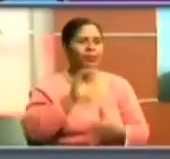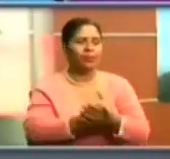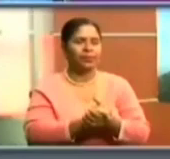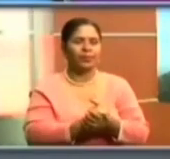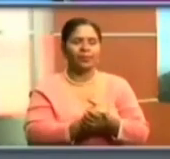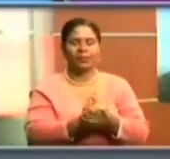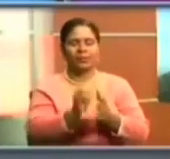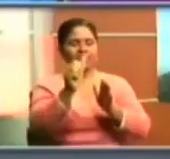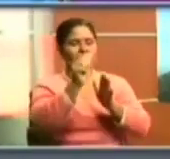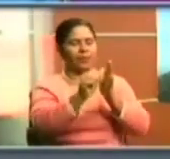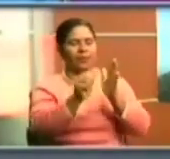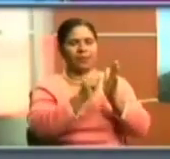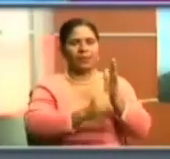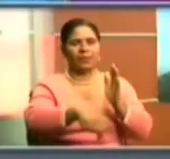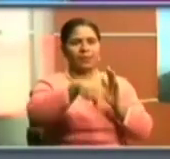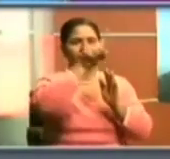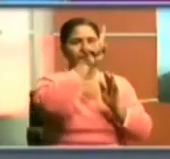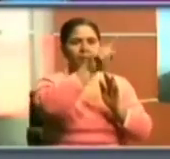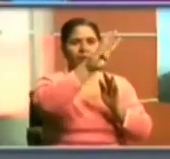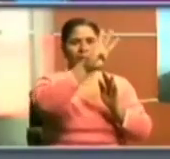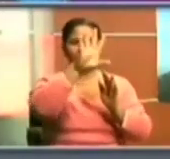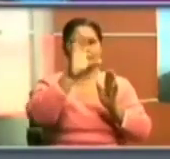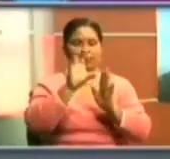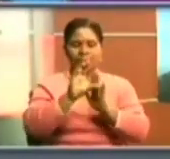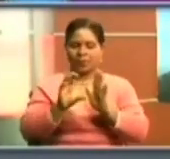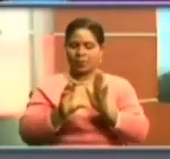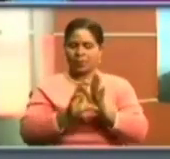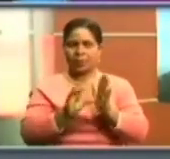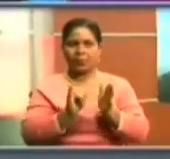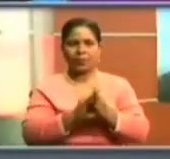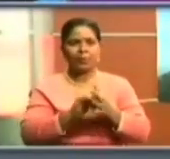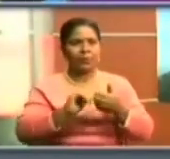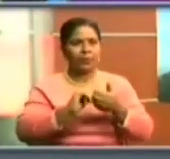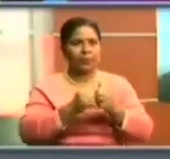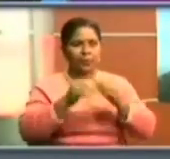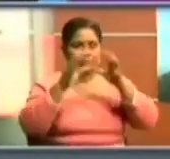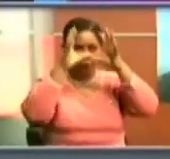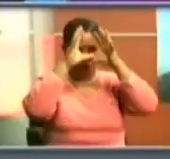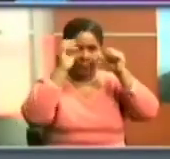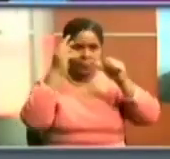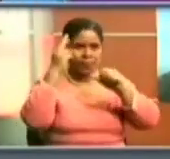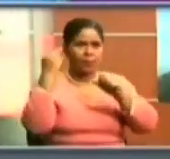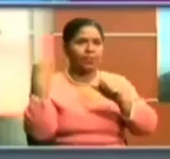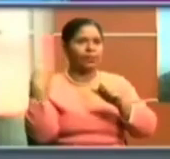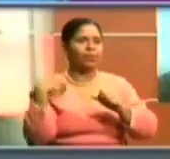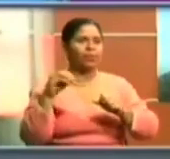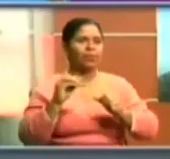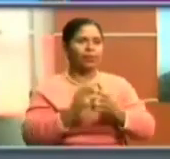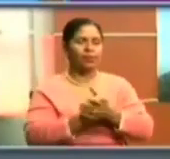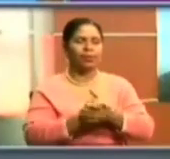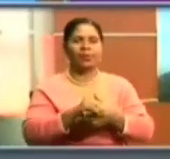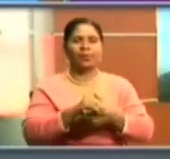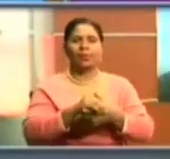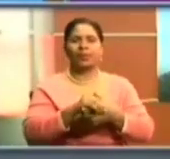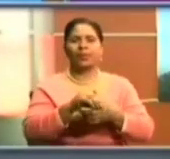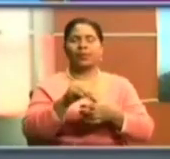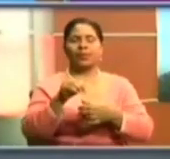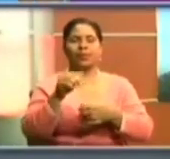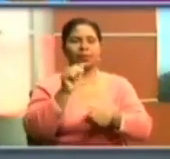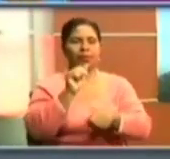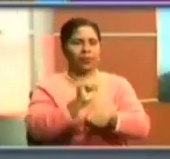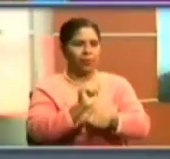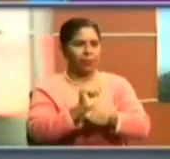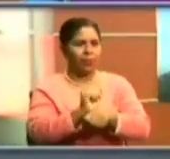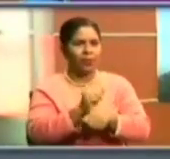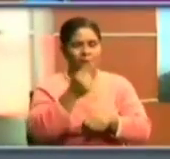l'article 145 Constitution, hein, c'est comme président de la République a gagné obligation